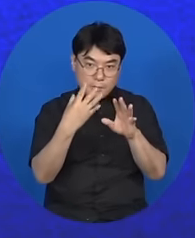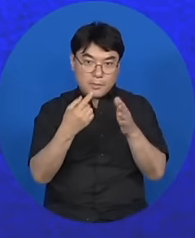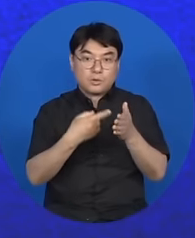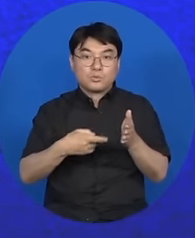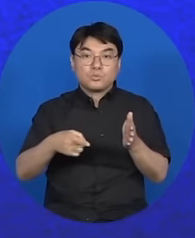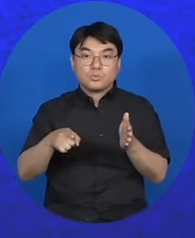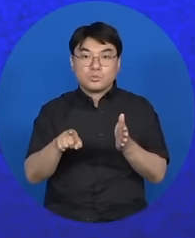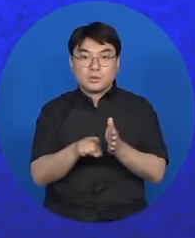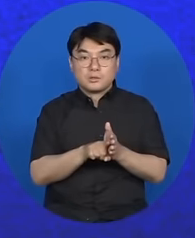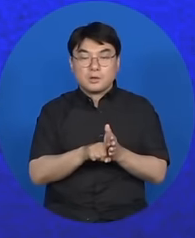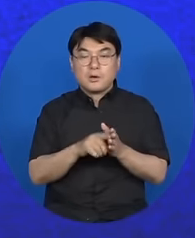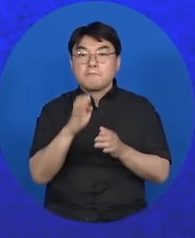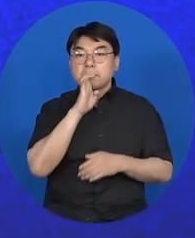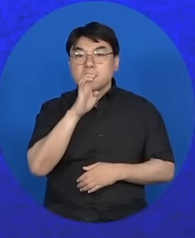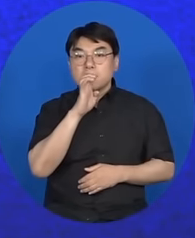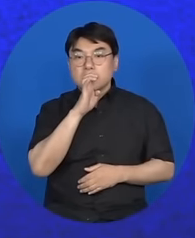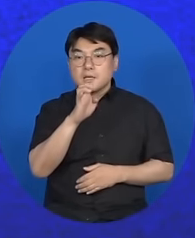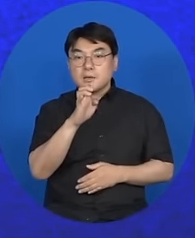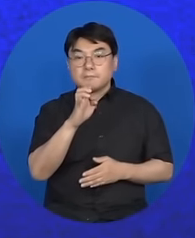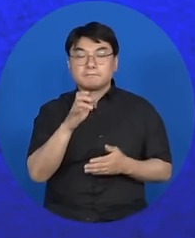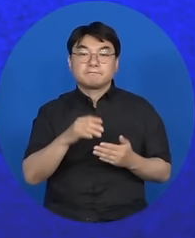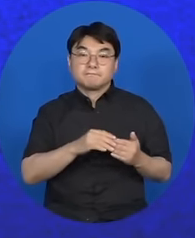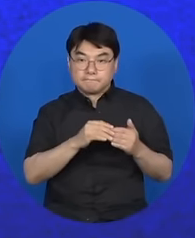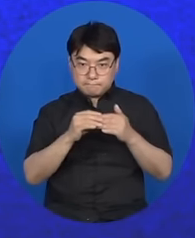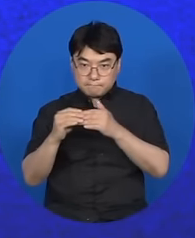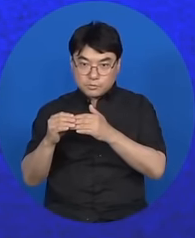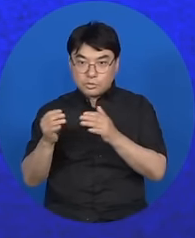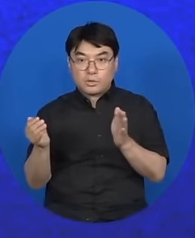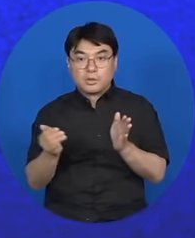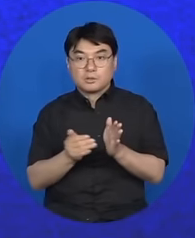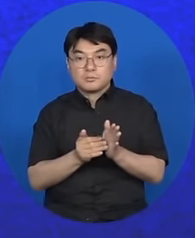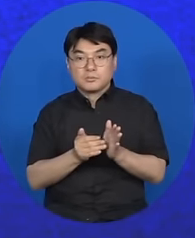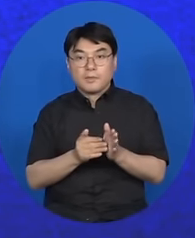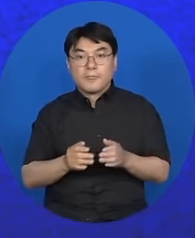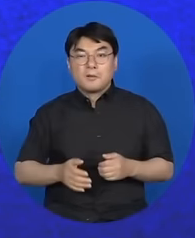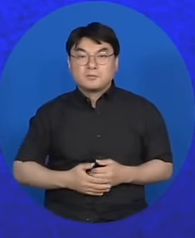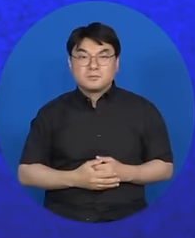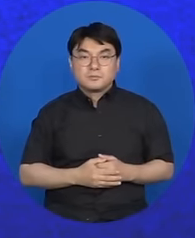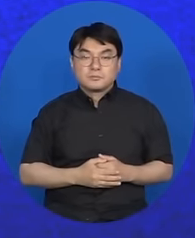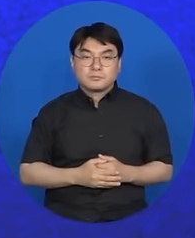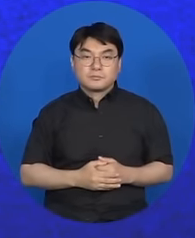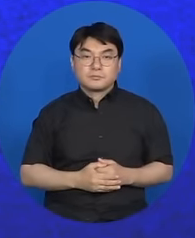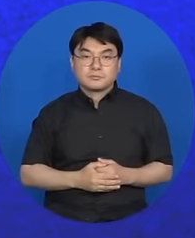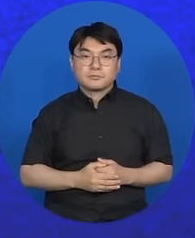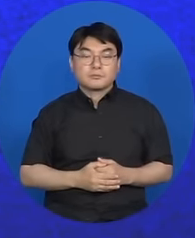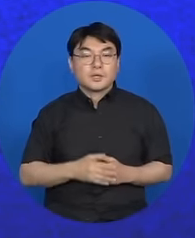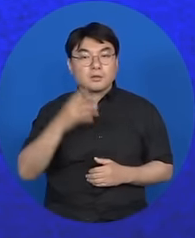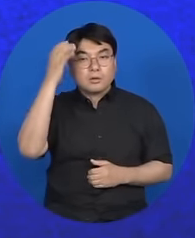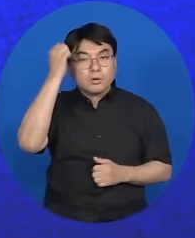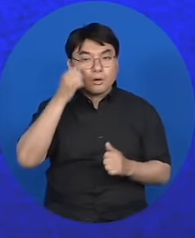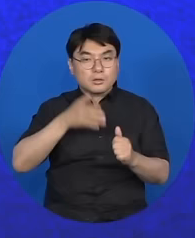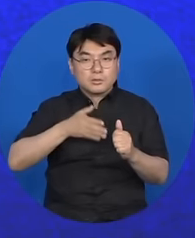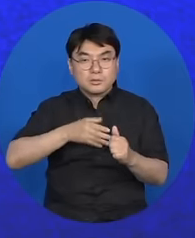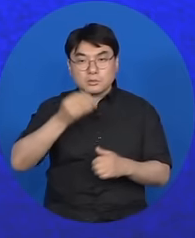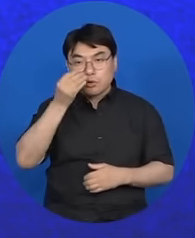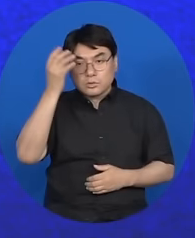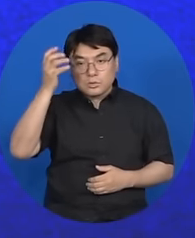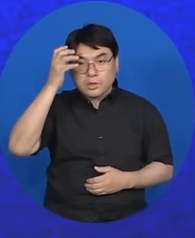바로 빌립을 사용하신 것입니다. 그 응답의 통로로 빌립을 보내신 것이죠. 여러분 기억하십시오. 성령의